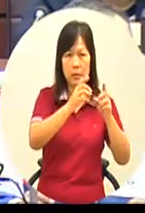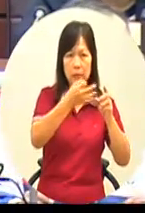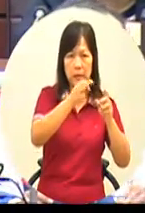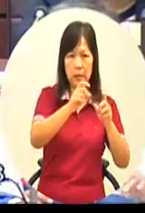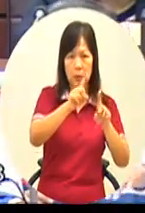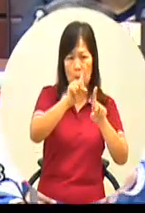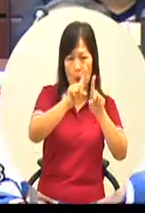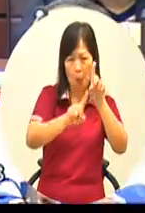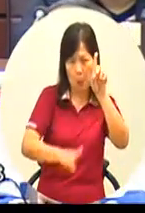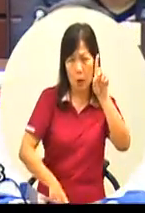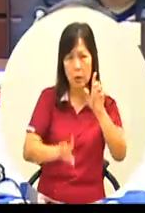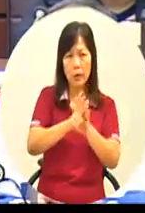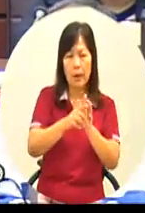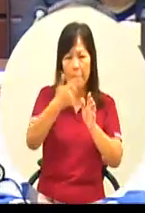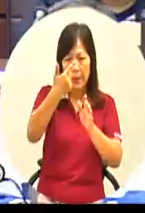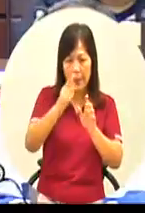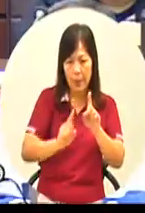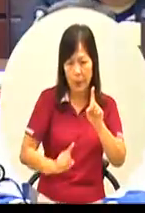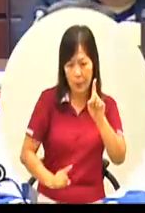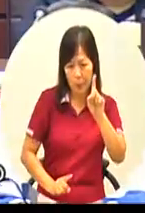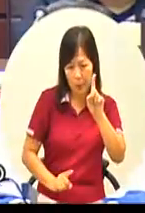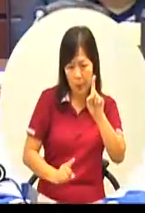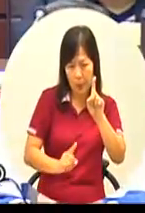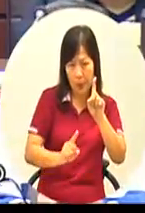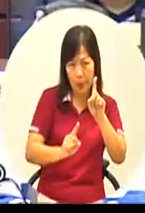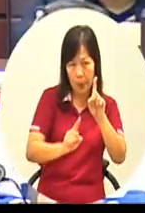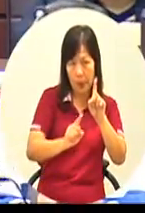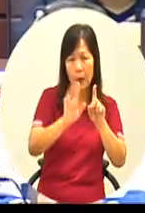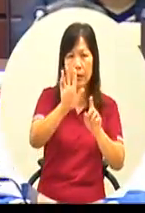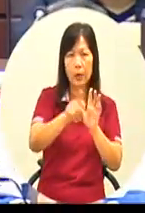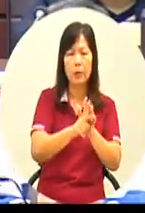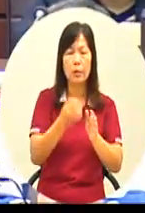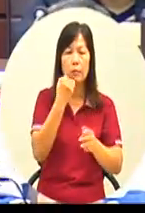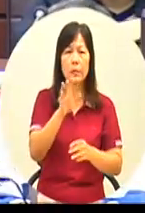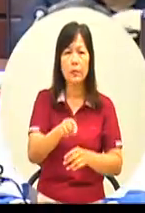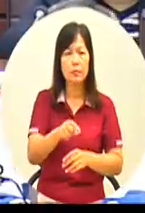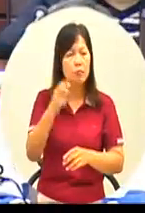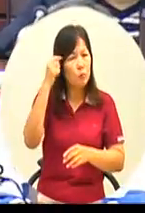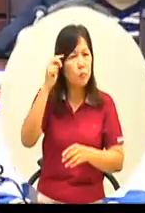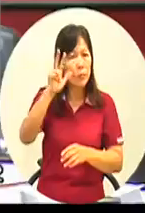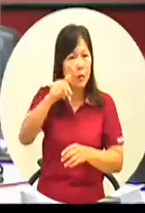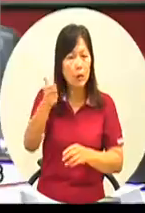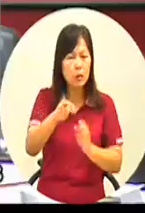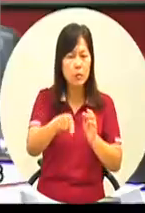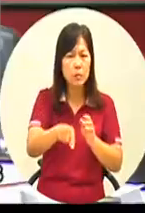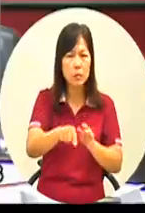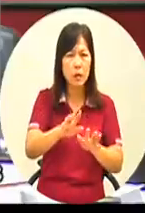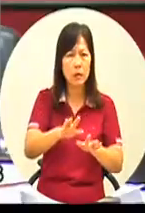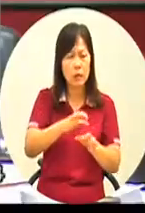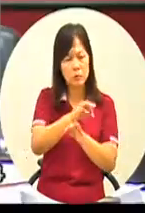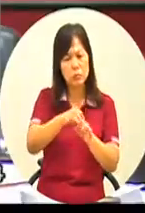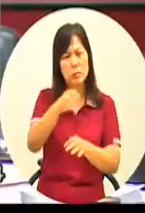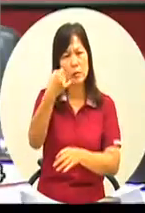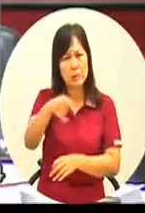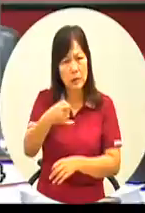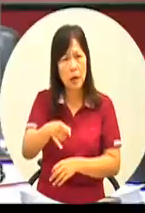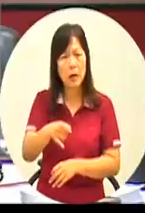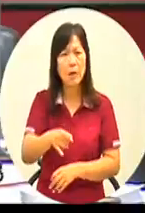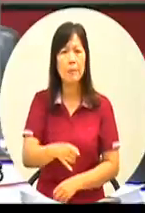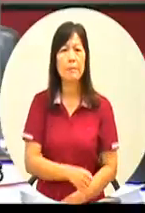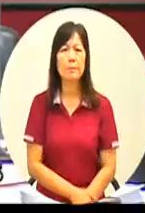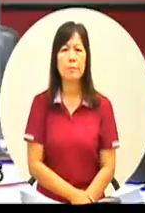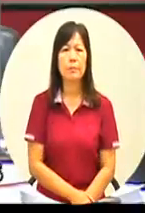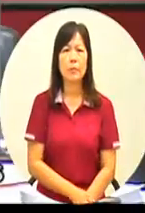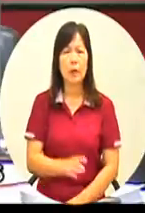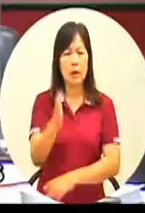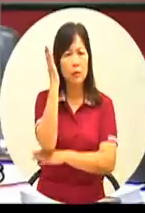慢慢逐渐调整，这个方向。 刘主委，你认为在经济不好的情况之下，